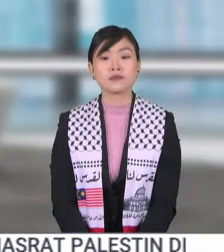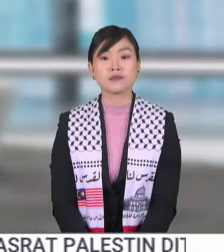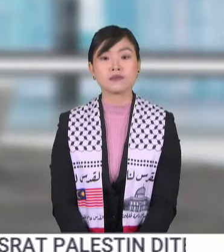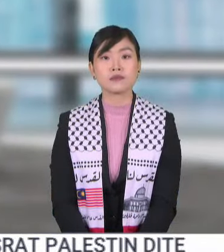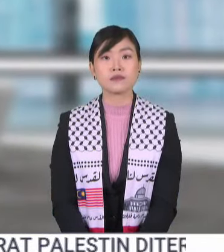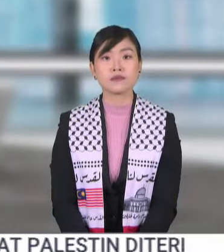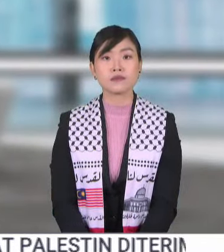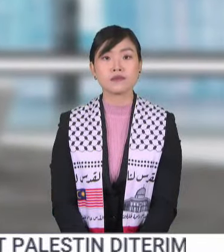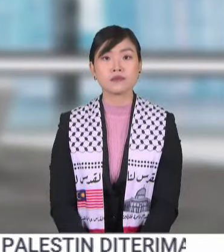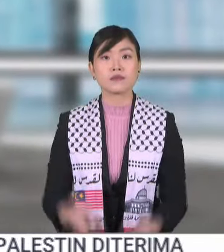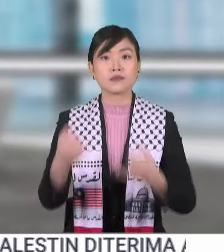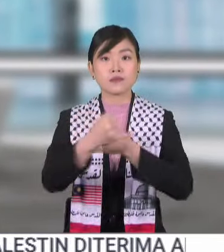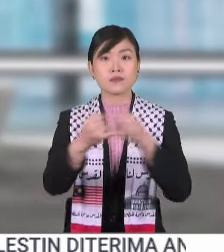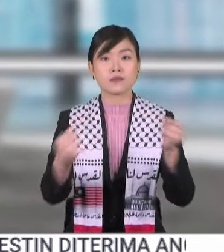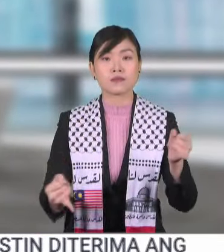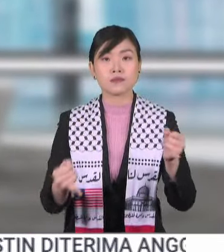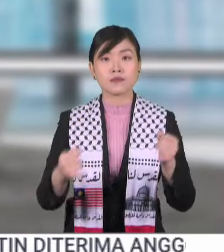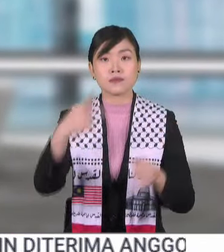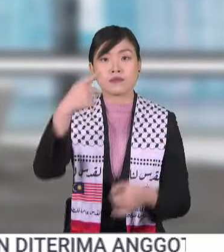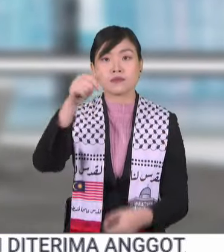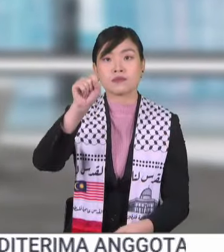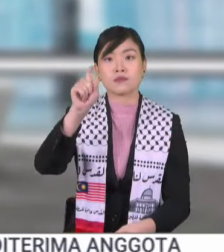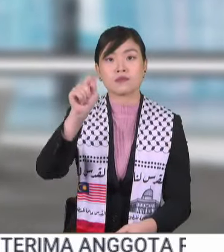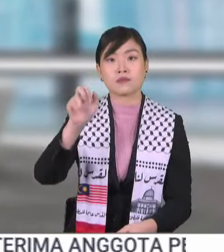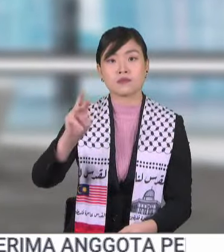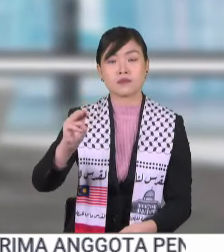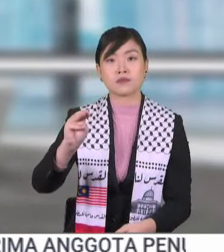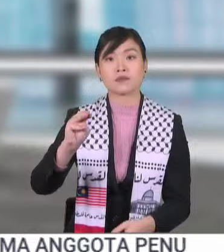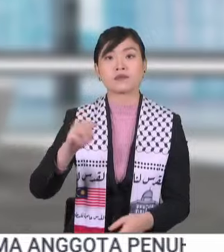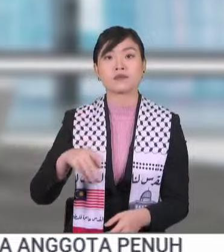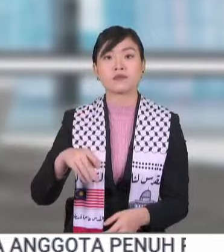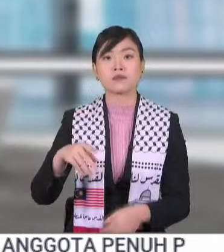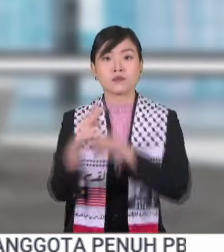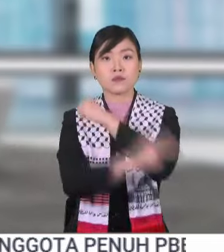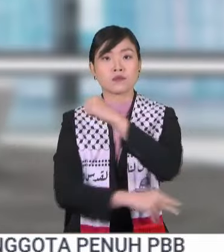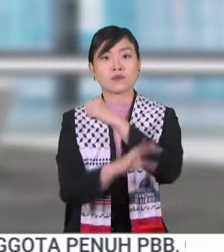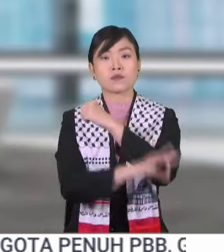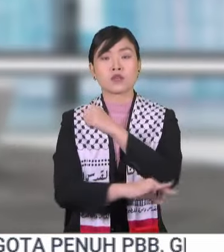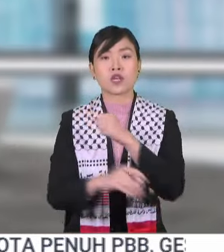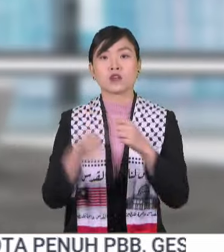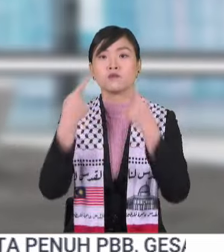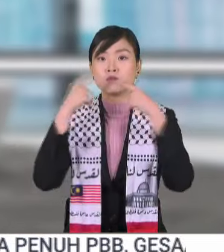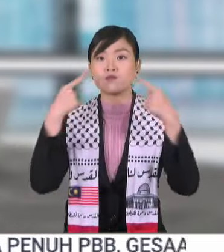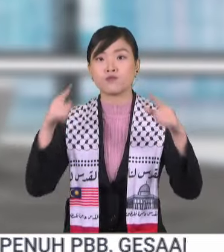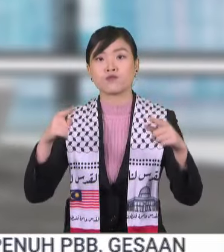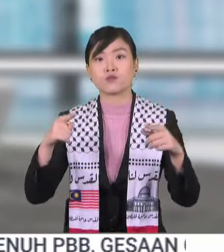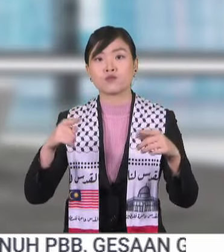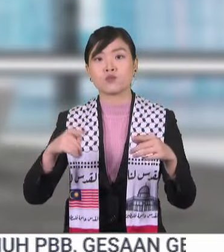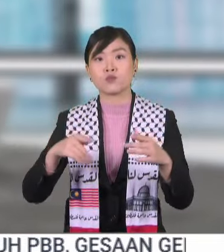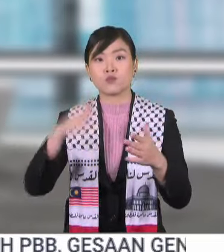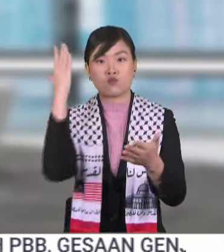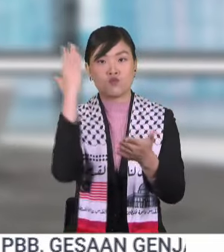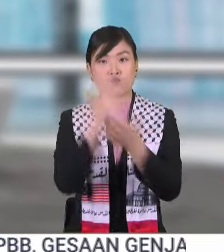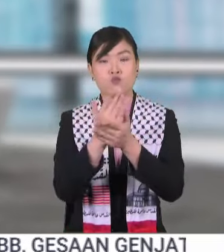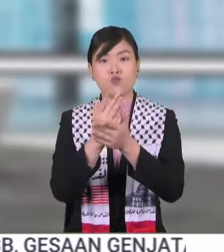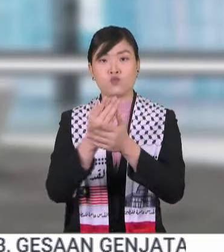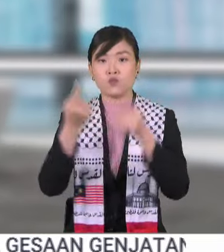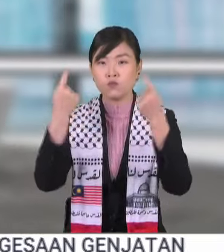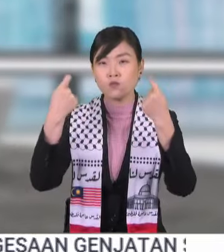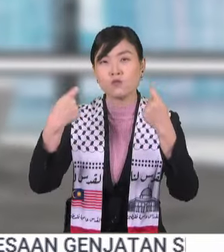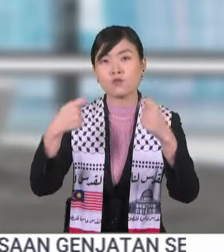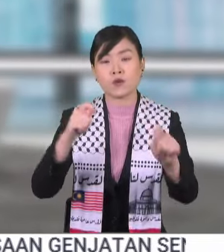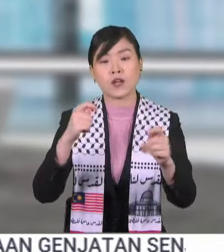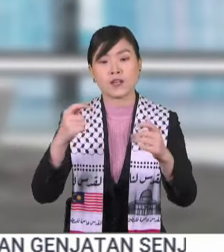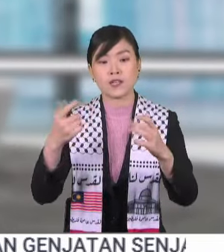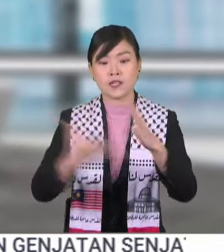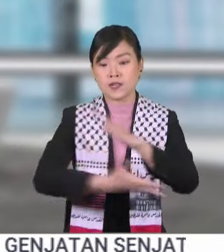2011 jabatan kastam diraja Malaysia jkdm Negeri Sembilan berjaya menumpaskan cubaan penudupan rokok putih berhampiran hentian